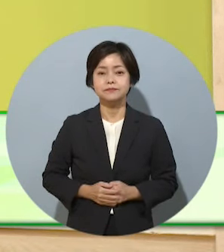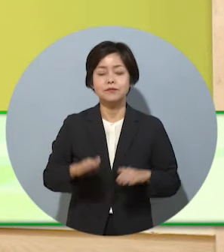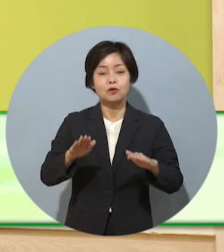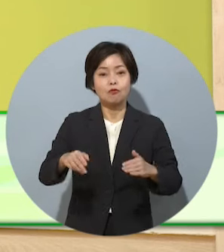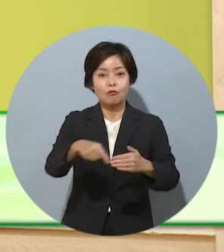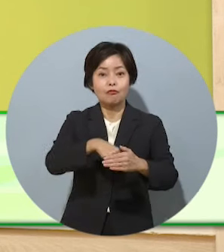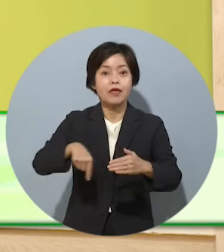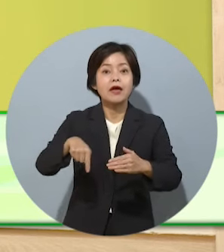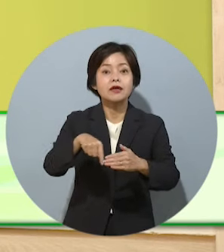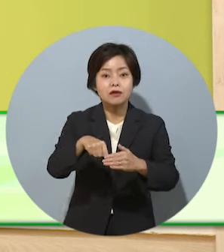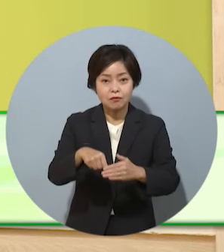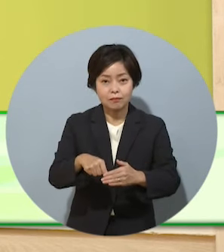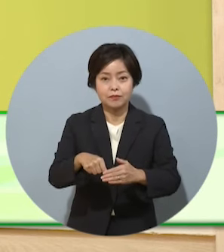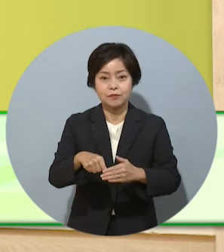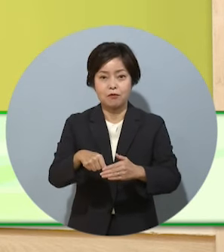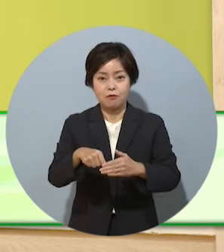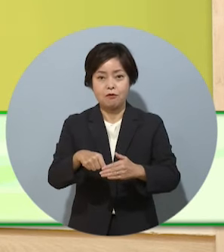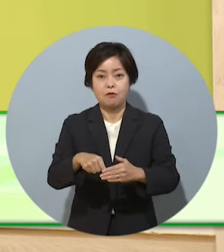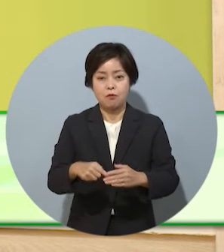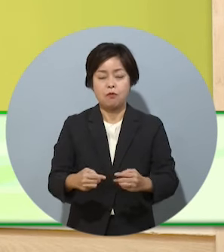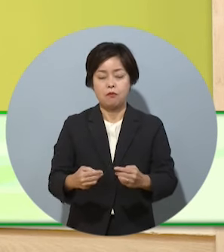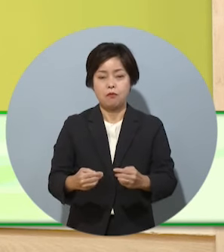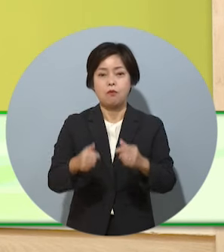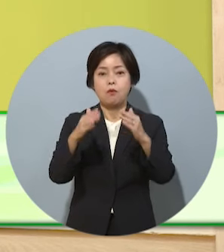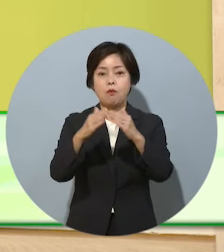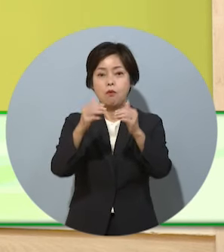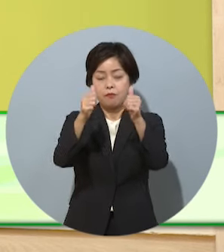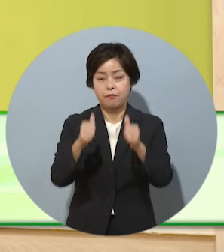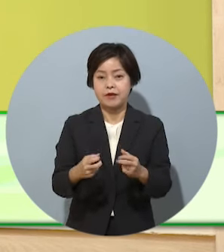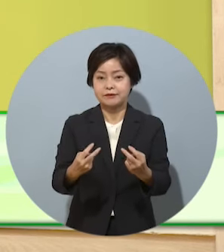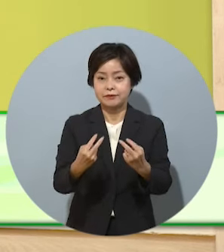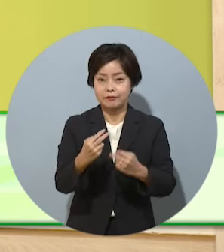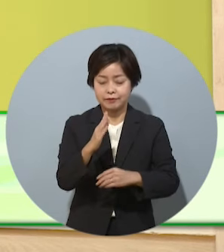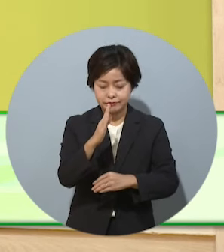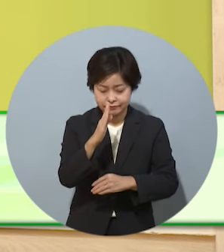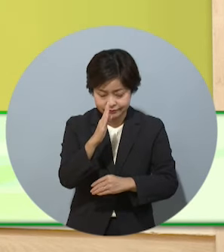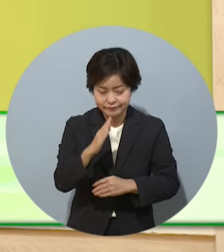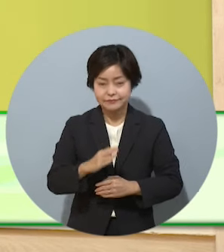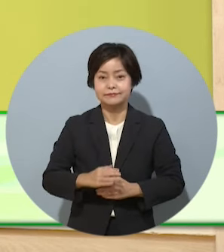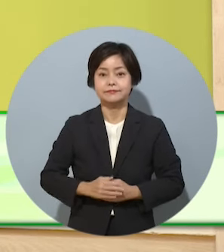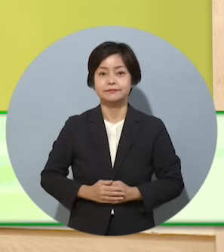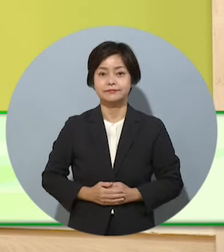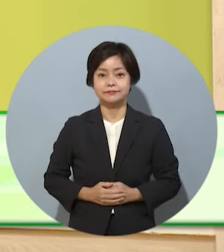今日お伝えした内容は番組のホームページでもご覧いただけます。ぜひご活用ください。